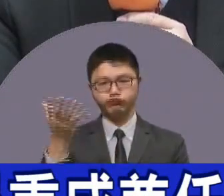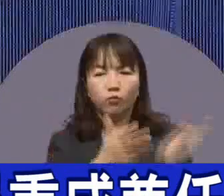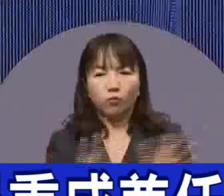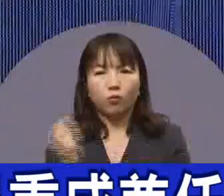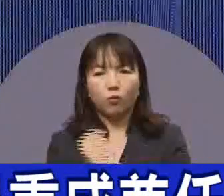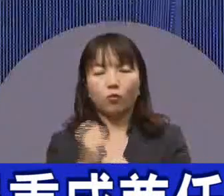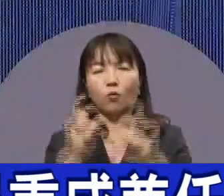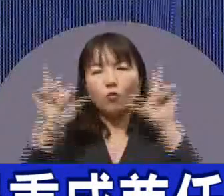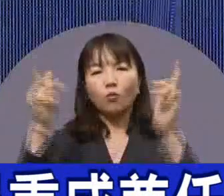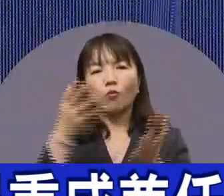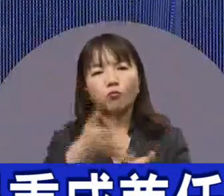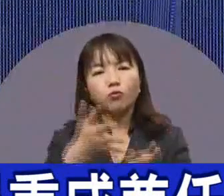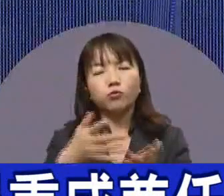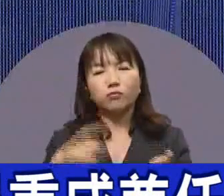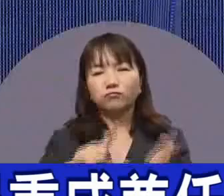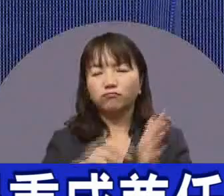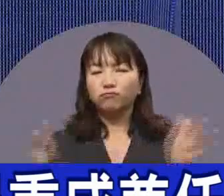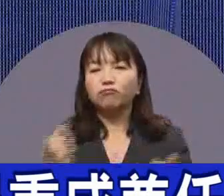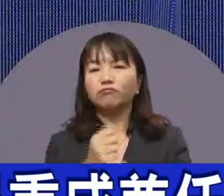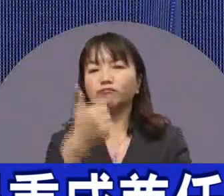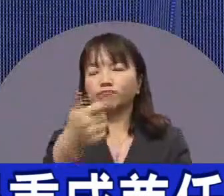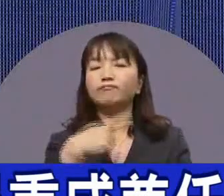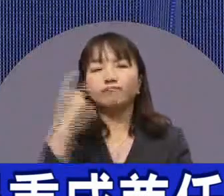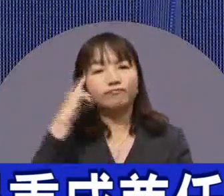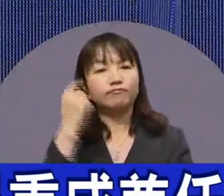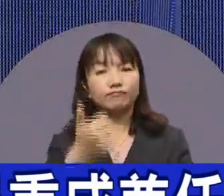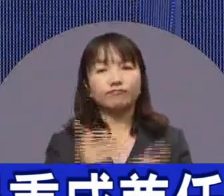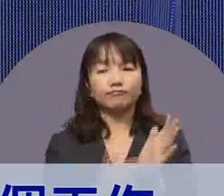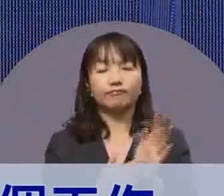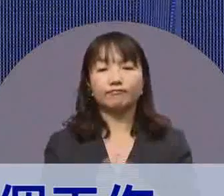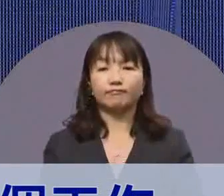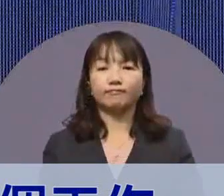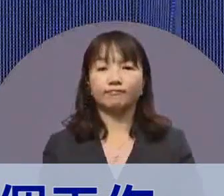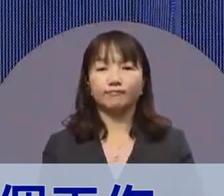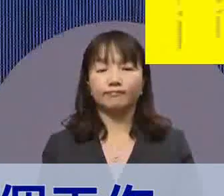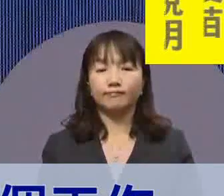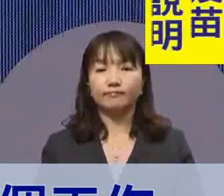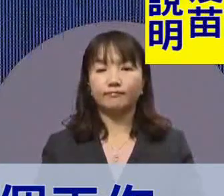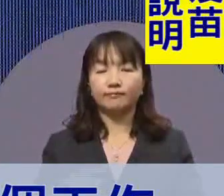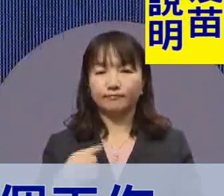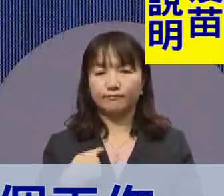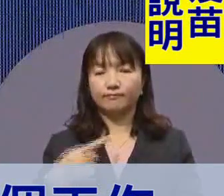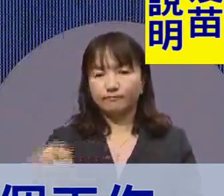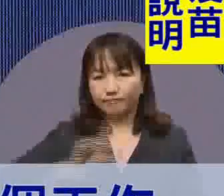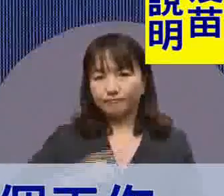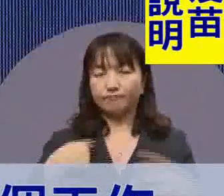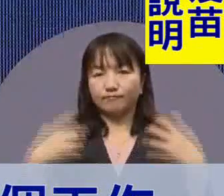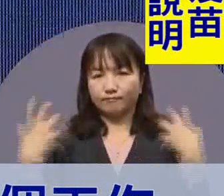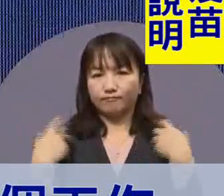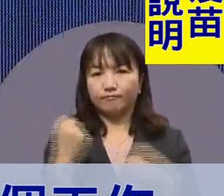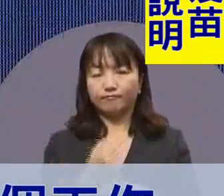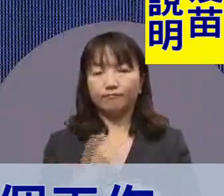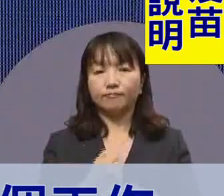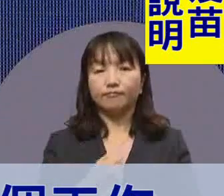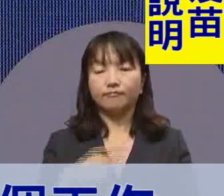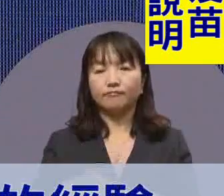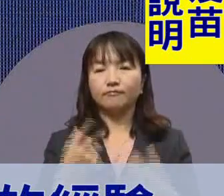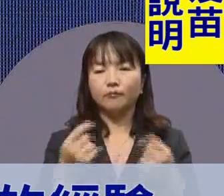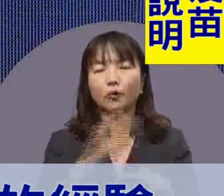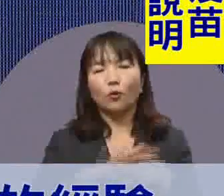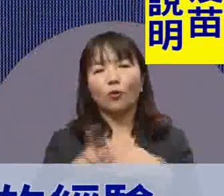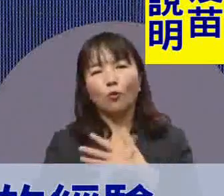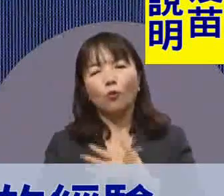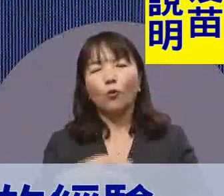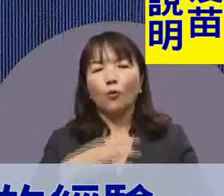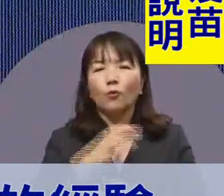人一职由政务委员罗秉成兼任。 我在今天来接任发言人这个工作，诚惶诚恐，因为